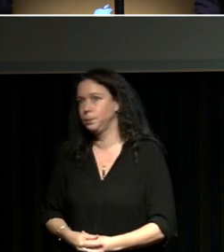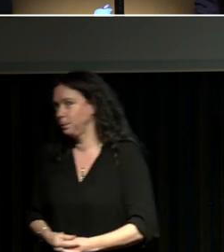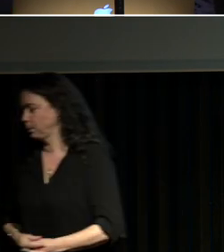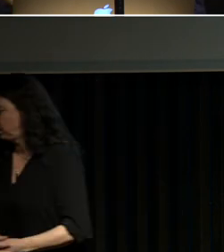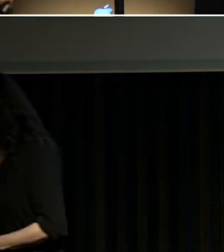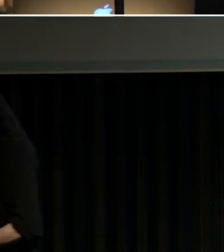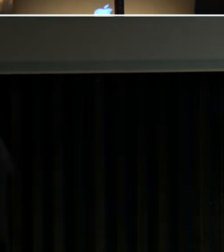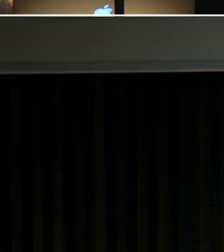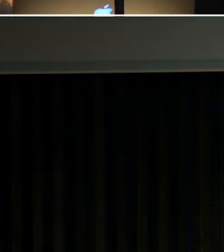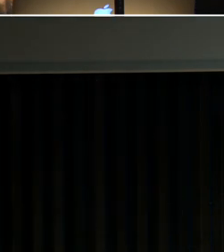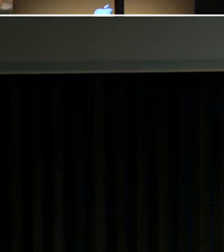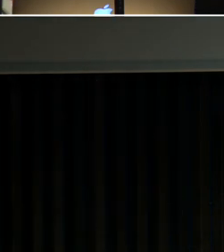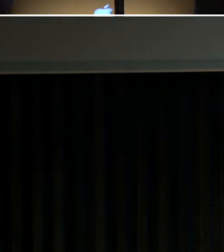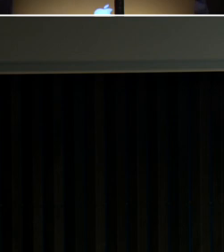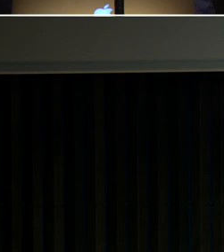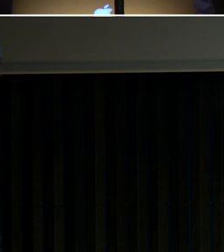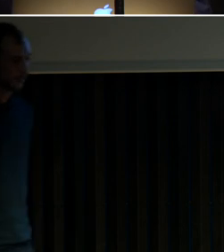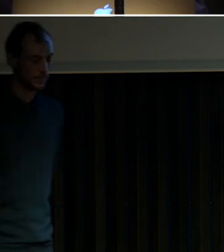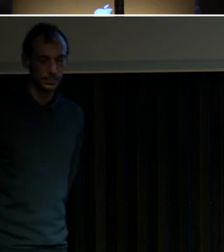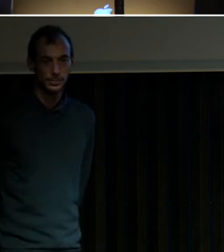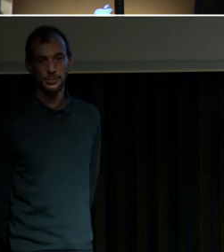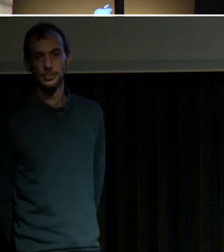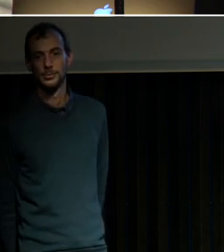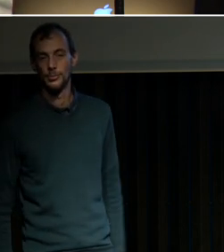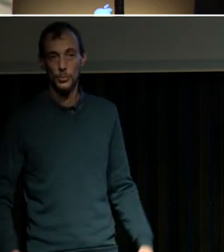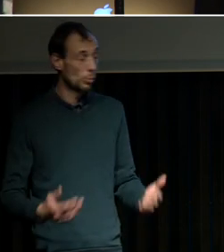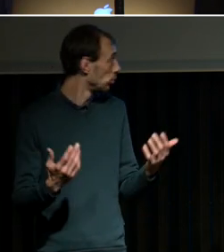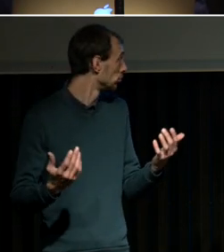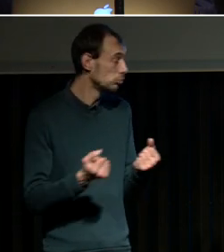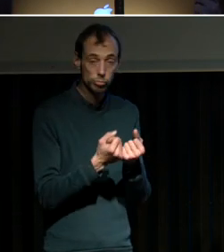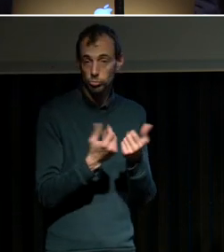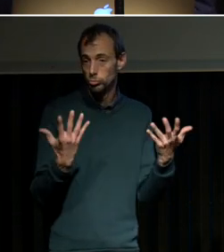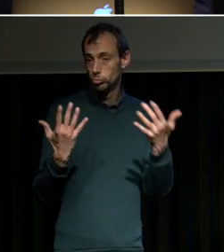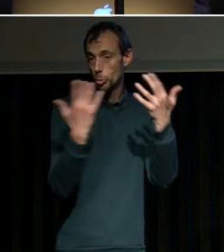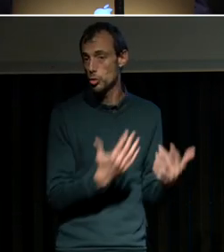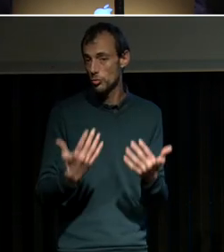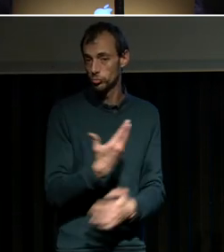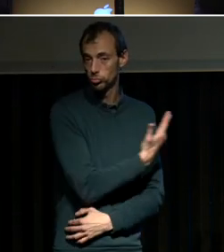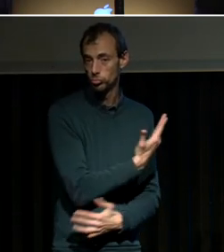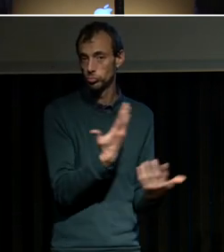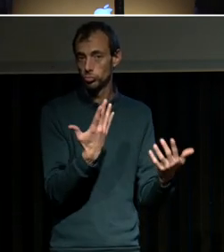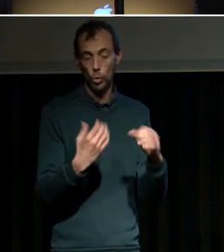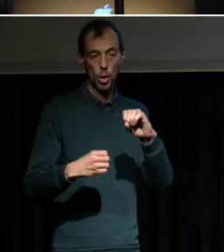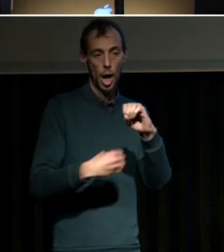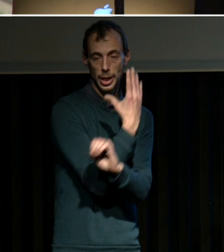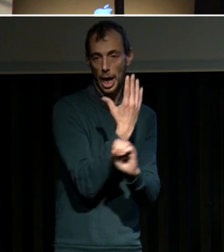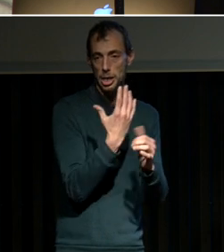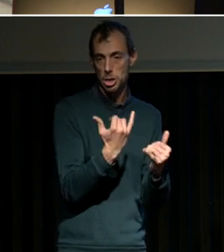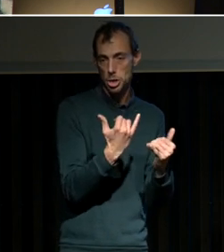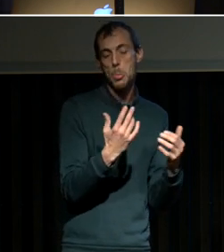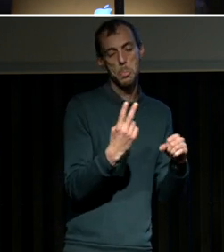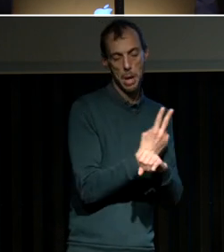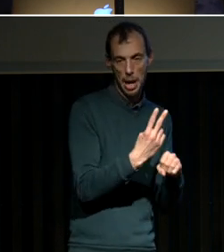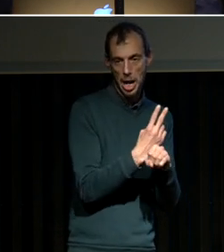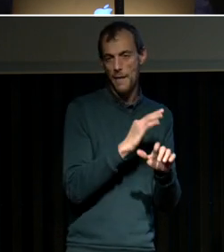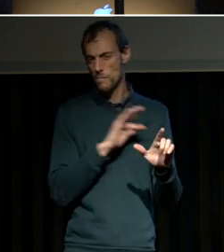Quelques chiffres, du coup. Alors, globalement, les chiffres en Aquitaine sont bons. Je pense que les chiffres en France ne le sont pas. Je ne